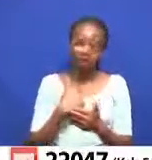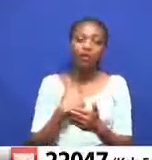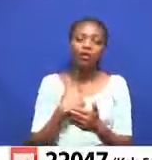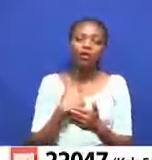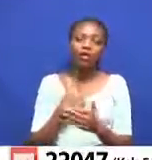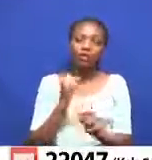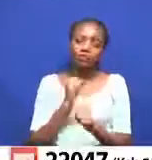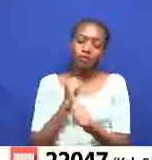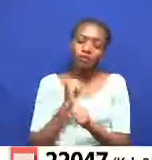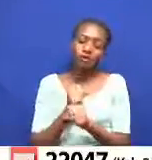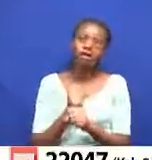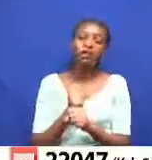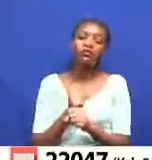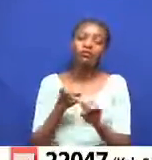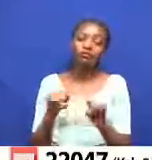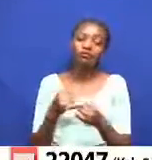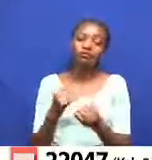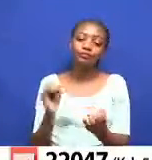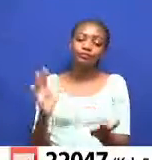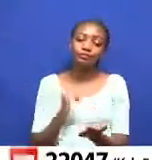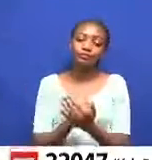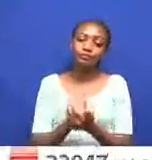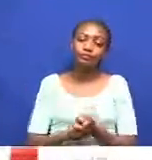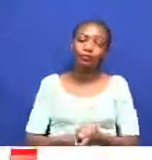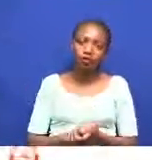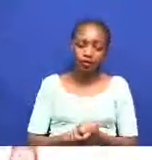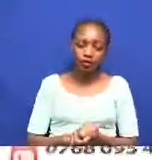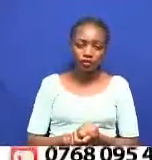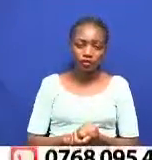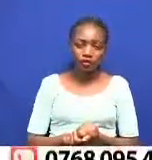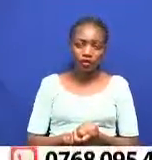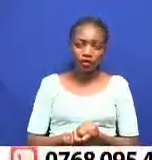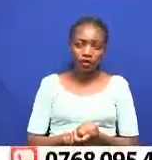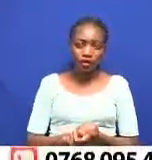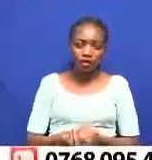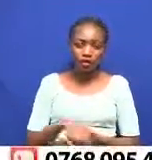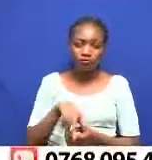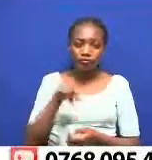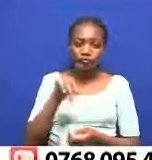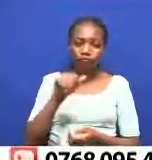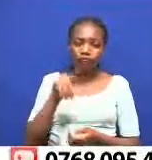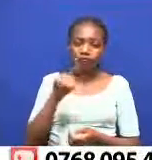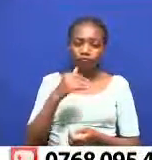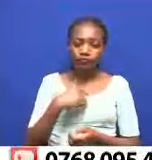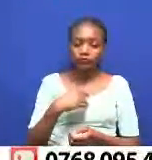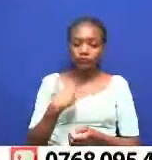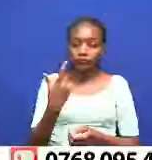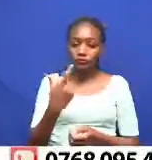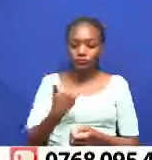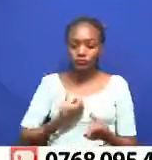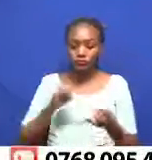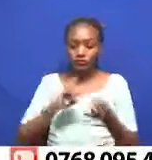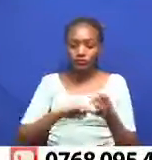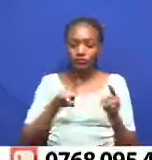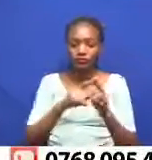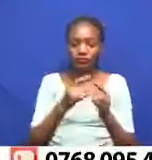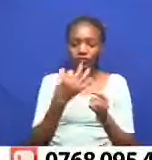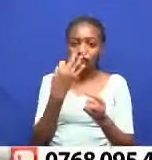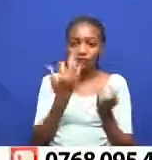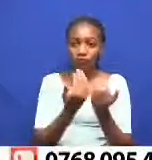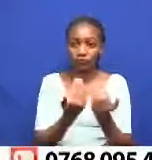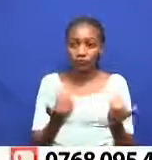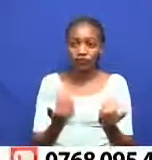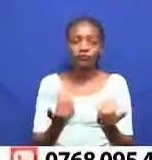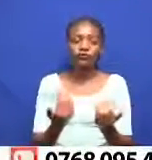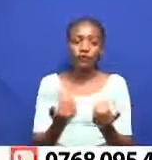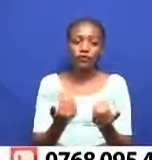kazi amenipatia niweze kufanya. Papa leaves behind a widow and 3 children. Tumepoteza. And after a short illness,